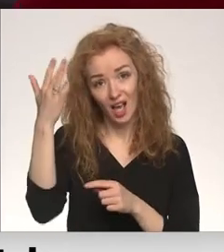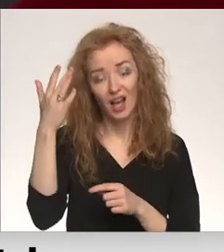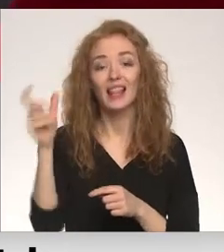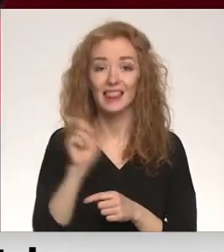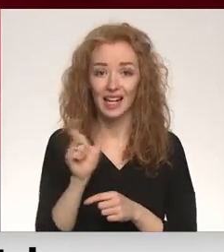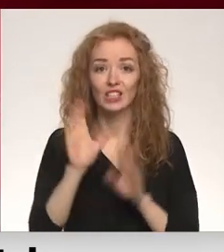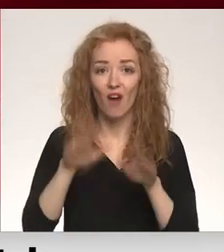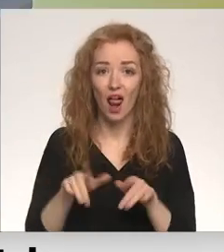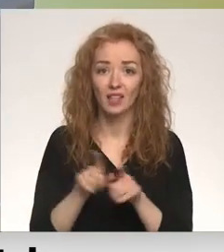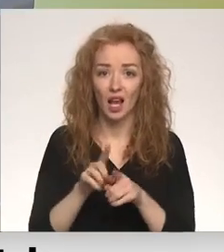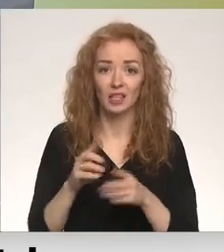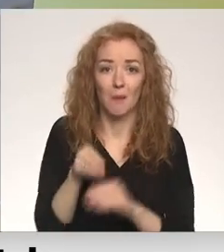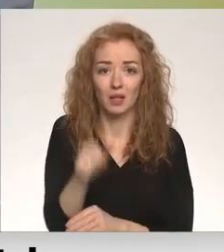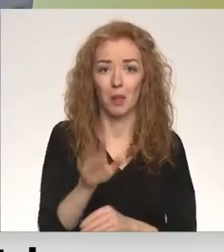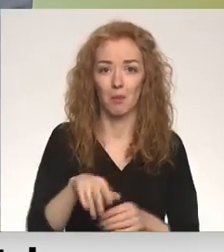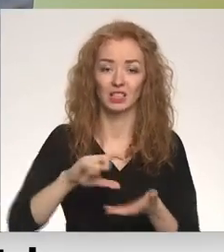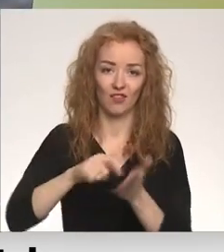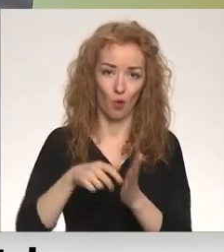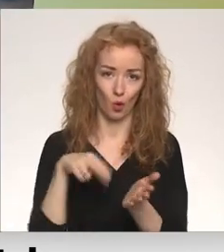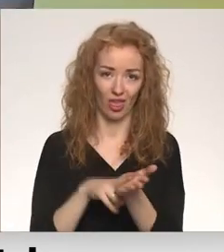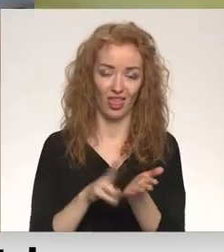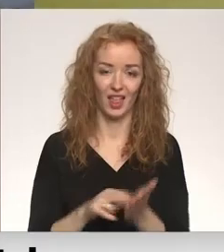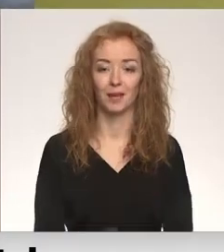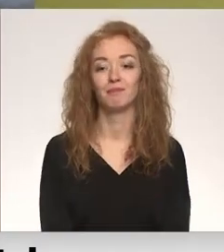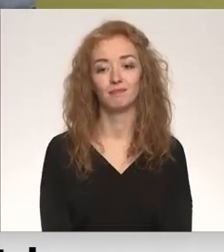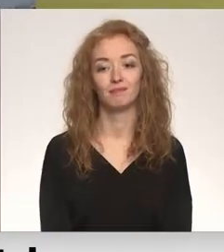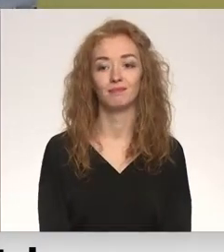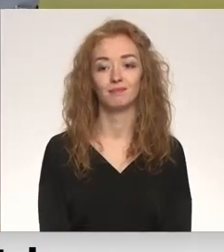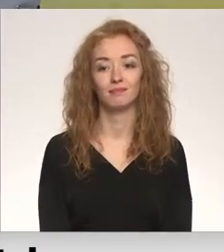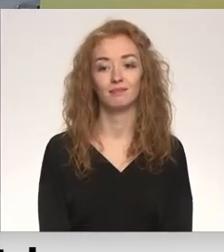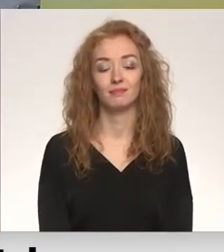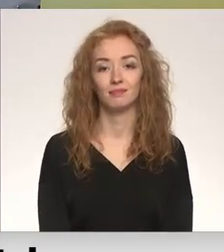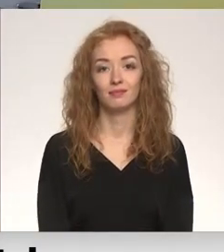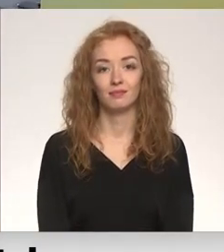atļauties samaksāt par dzīvokļa īri. Dāvids Frenefelds, Ivor Žepickis, Latvijas televīzija.